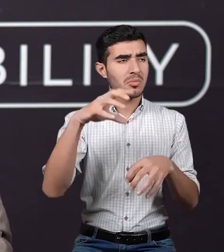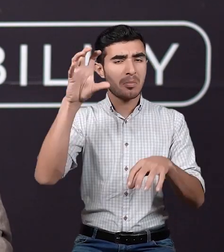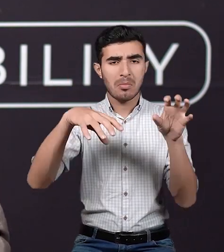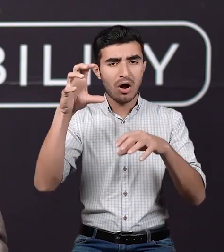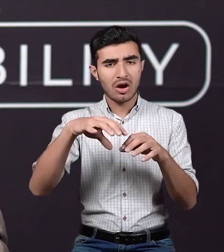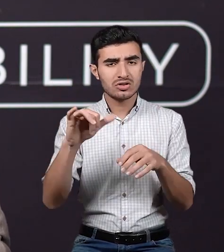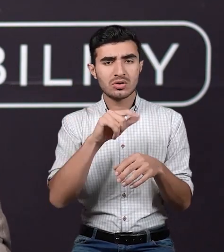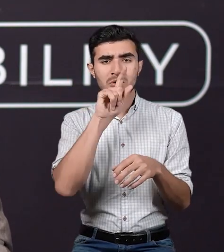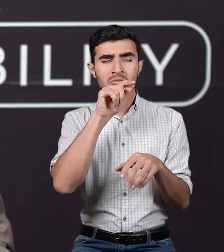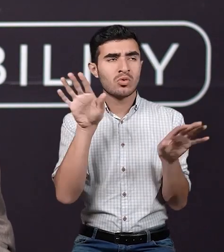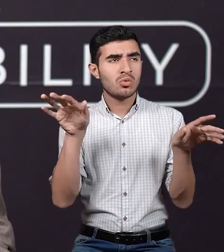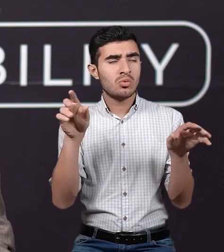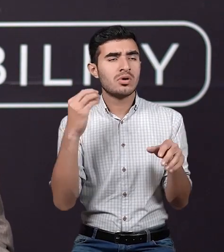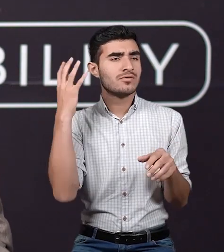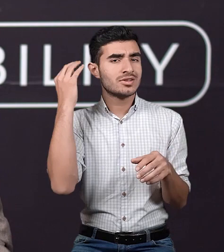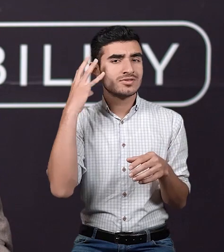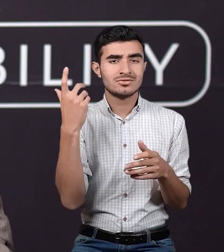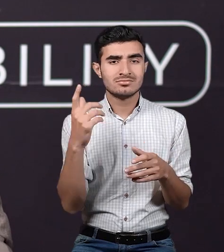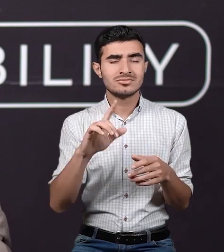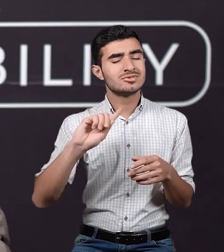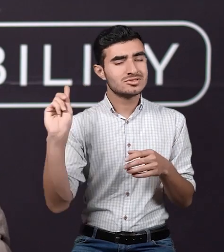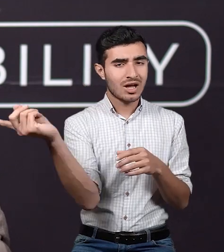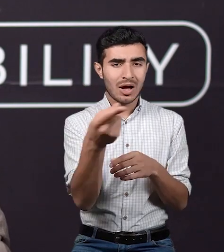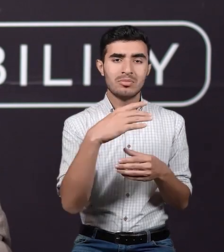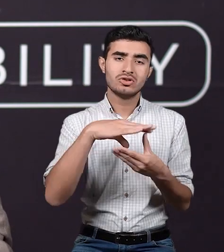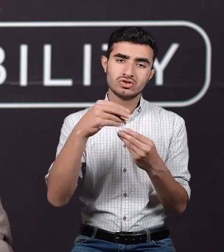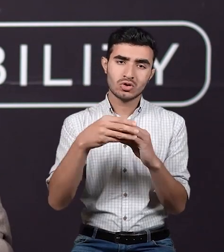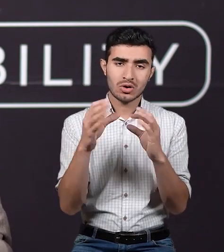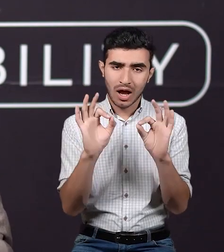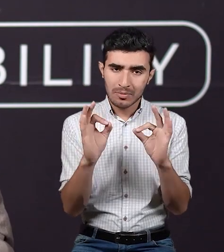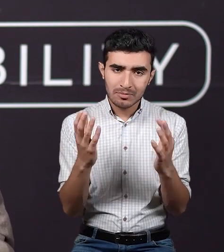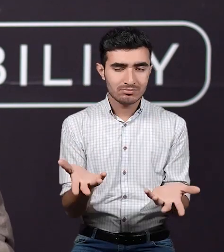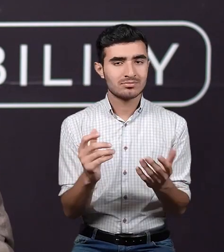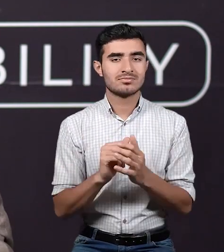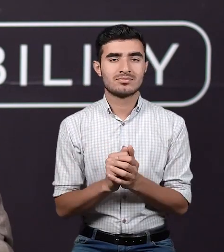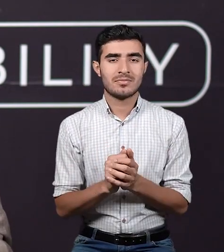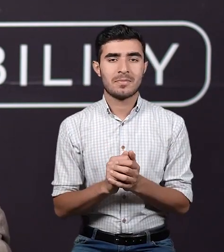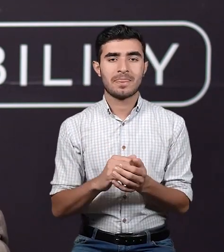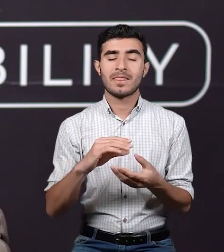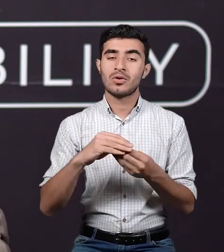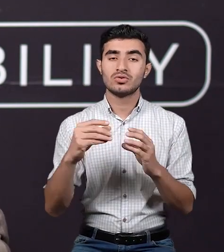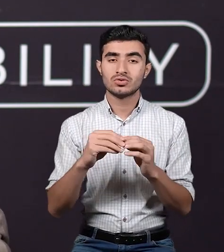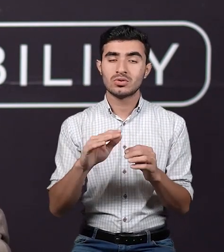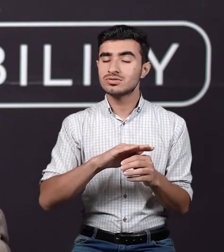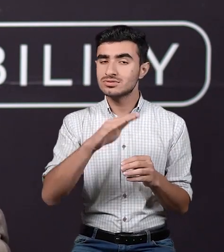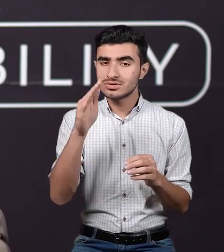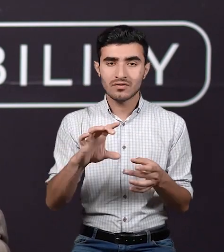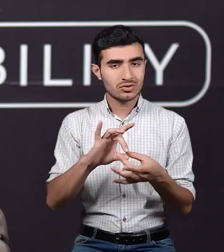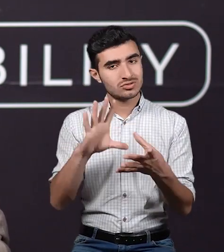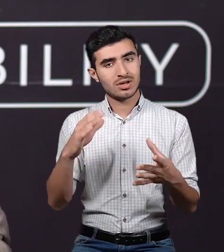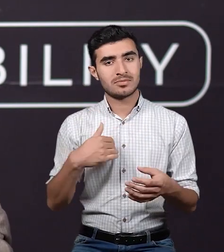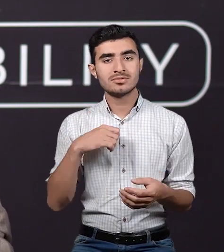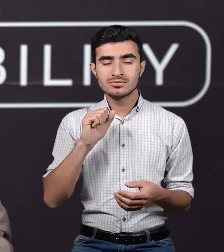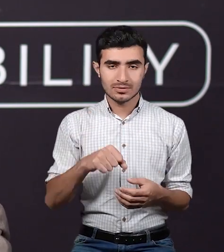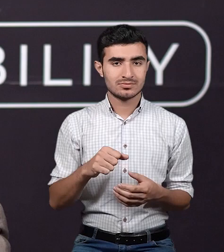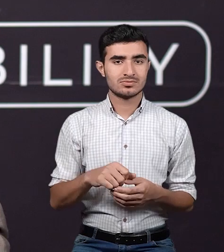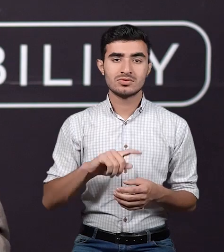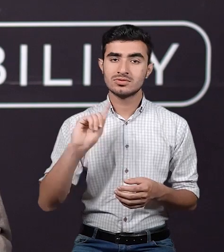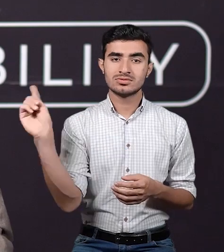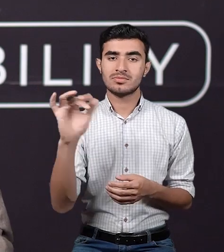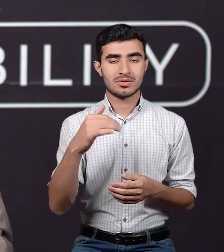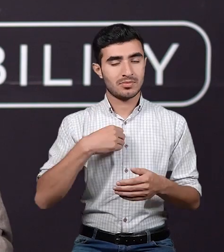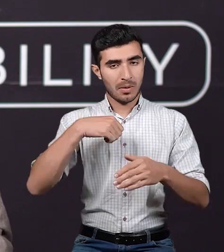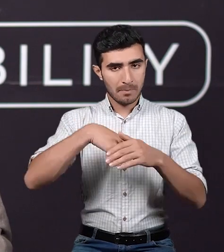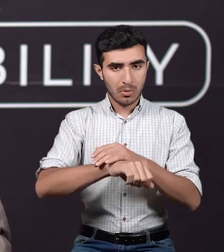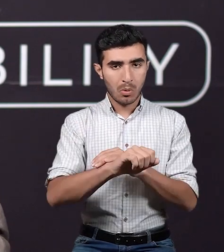بارش ہوتی ہے، جیسے پرندے چہچہاتے ہیں۔ یہ کہانیاں ہی تو ہیں۔ ان کہانیوں سے ہم ہرگز باہر نہیں نکل سکتے۔ جب ہم پیدا